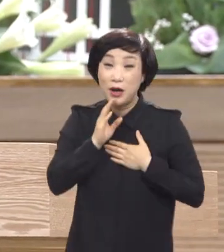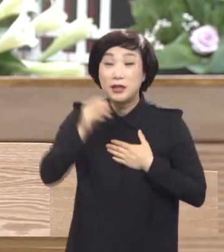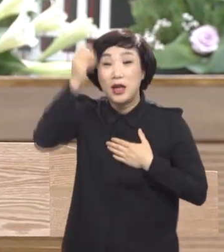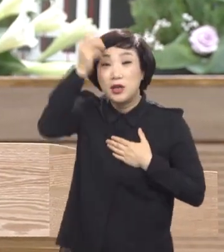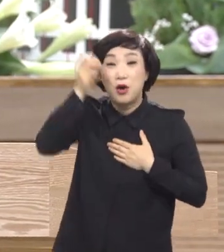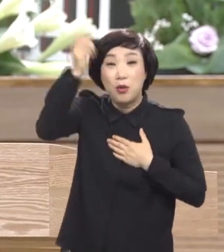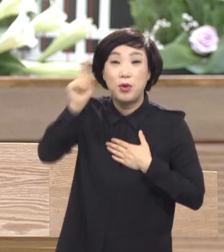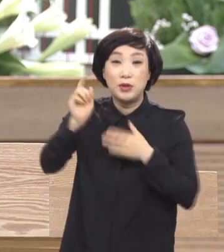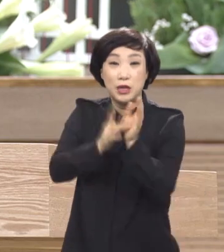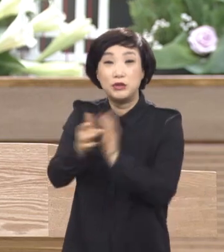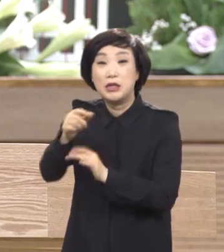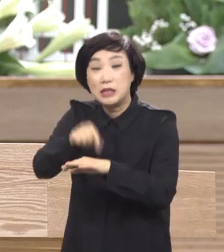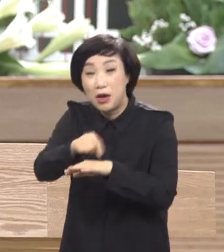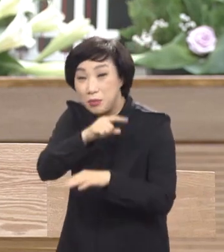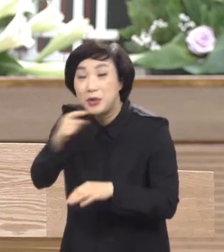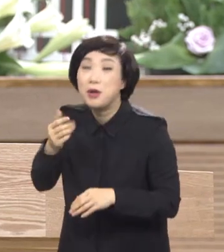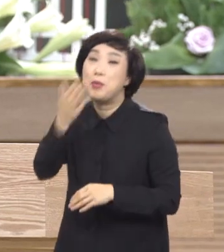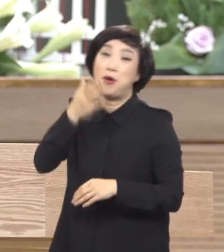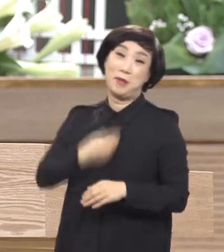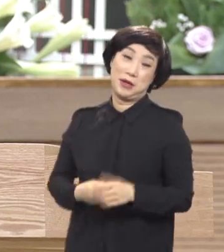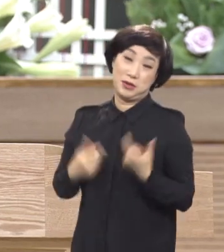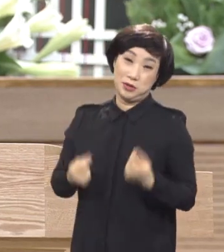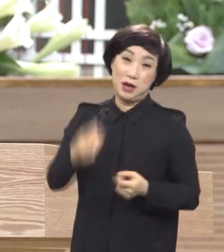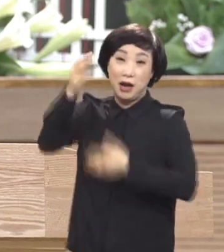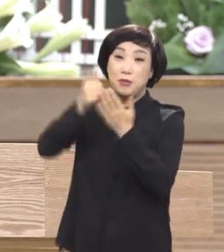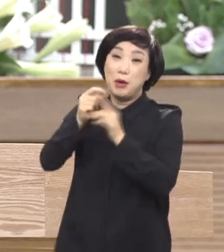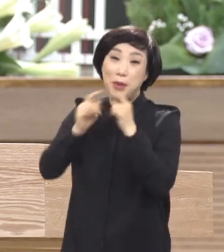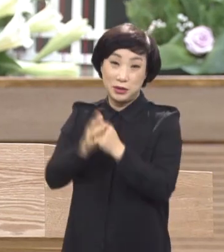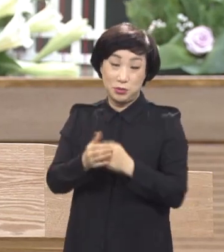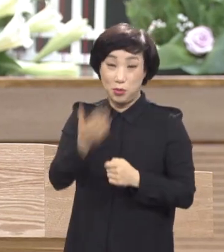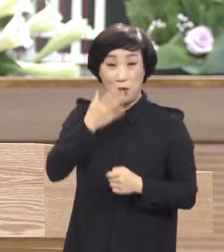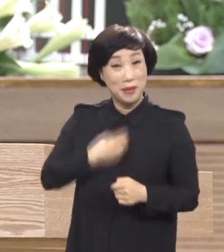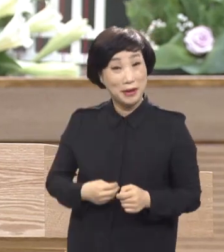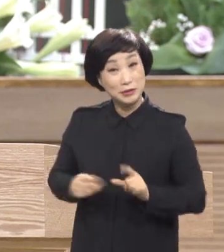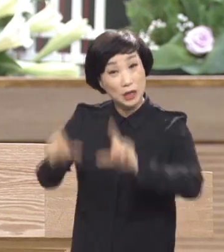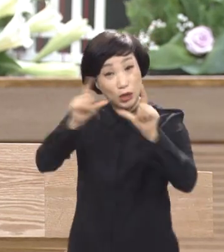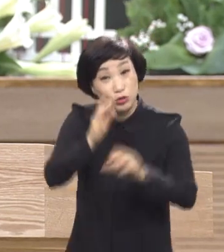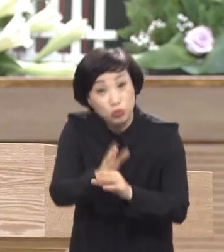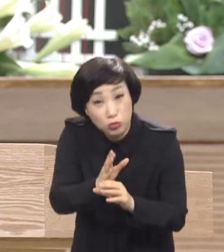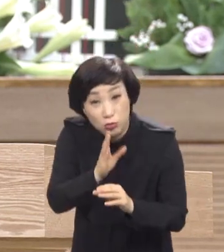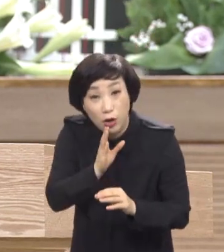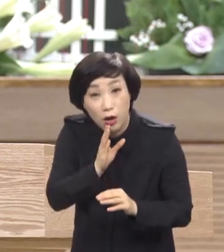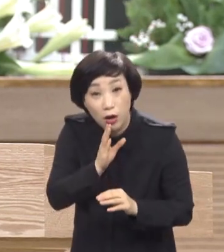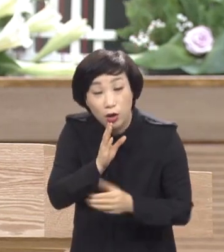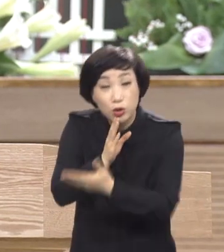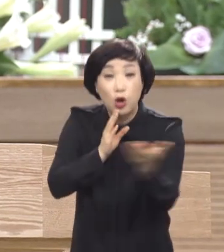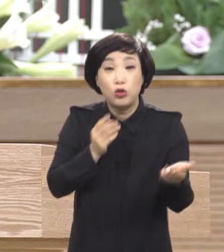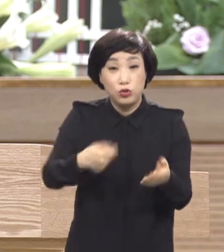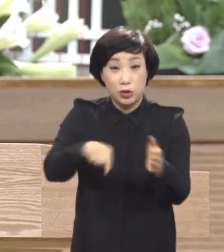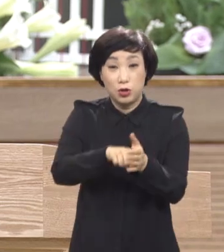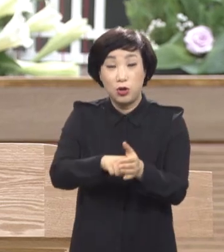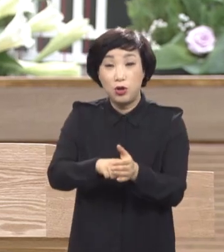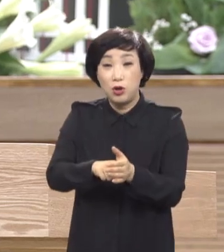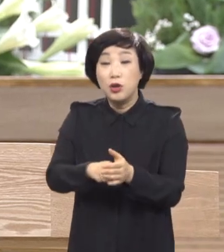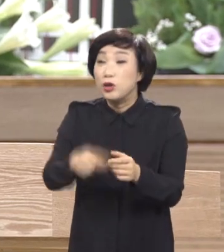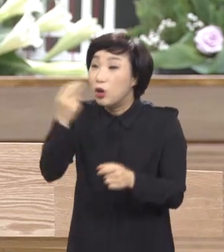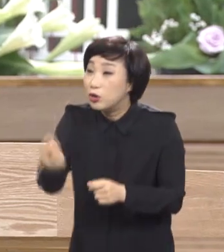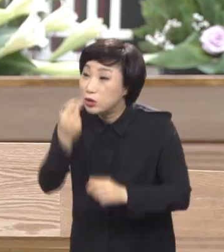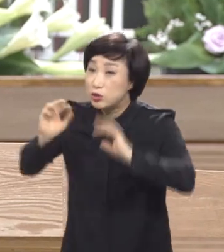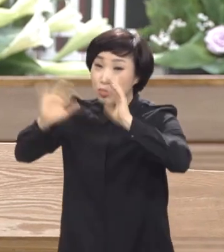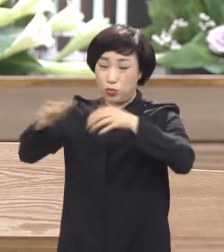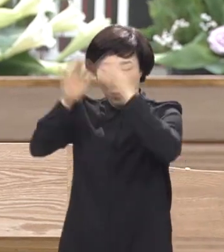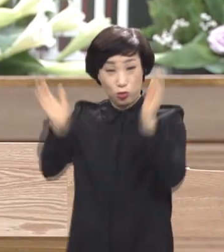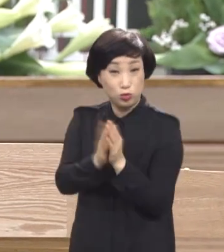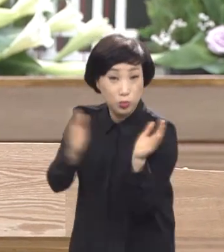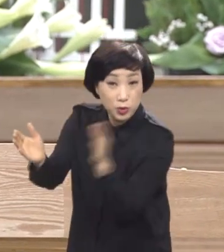내 살과 피를 먹듯이 말씀을 먹고 마심으로 살고 있지 않느냐 너를 위해 영생과 천국이 준비되지